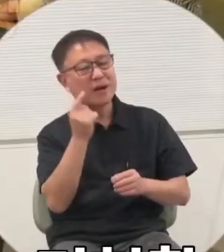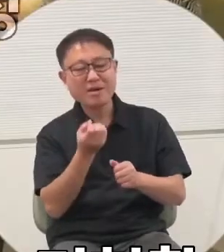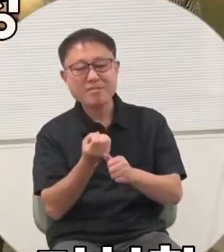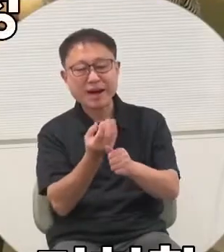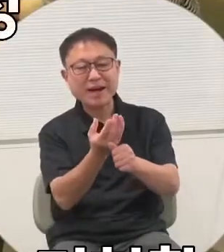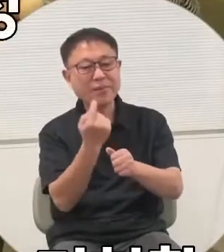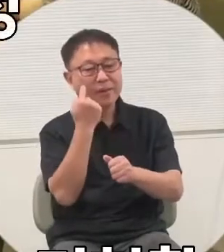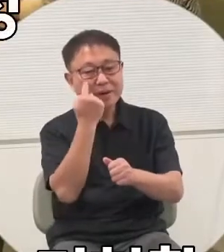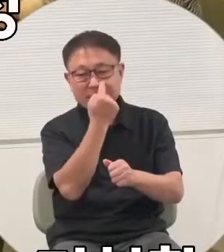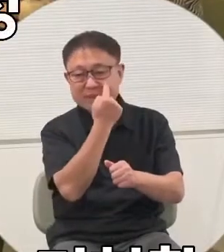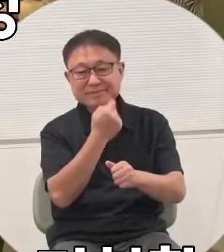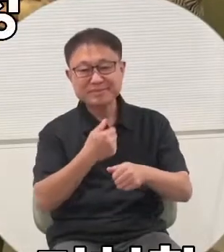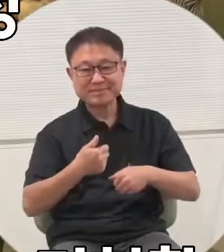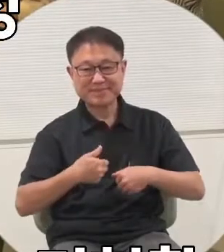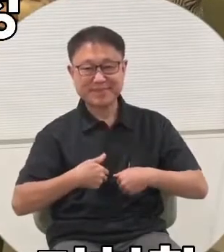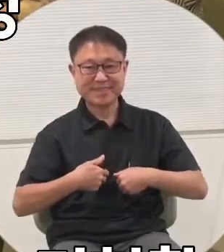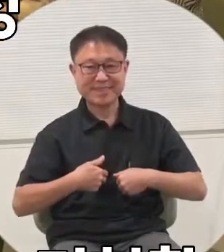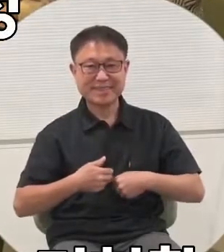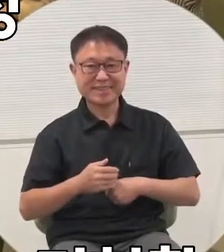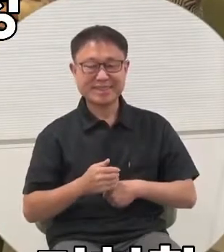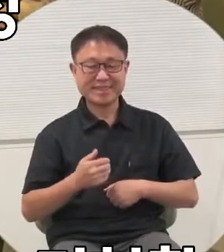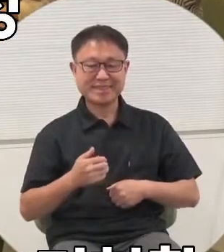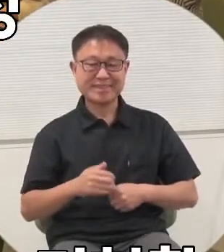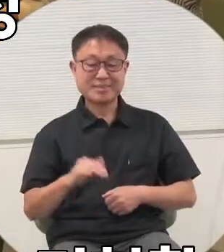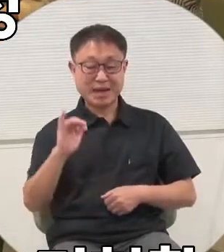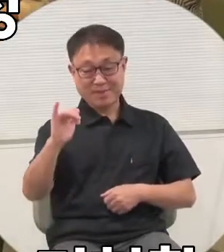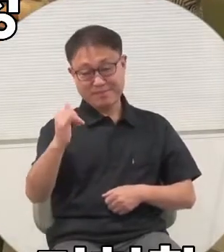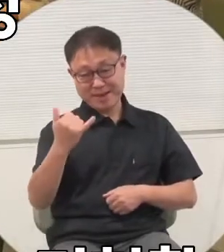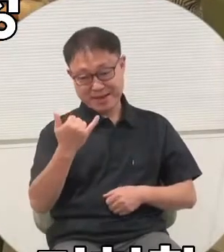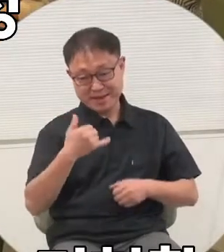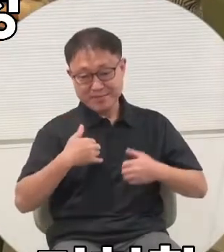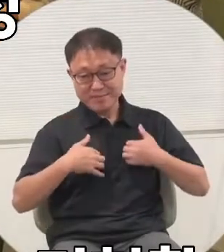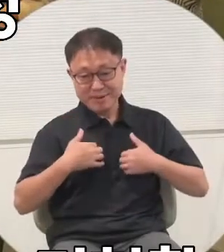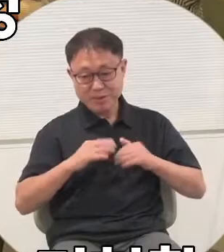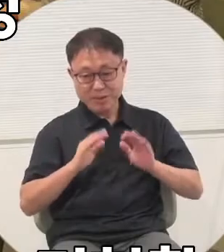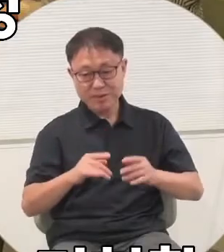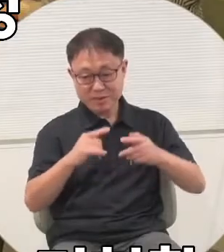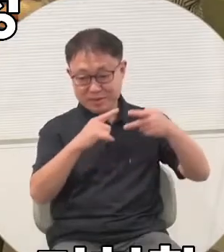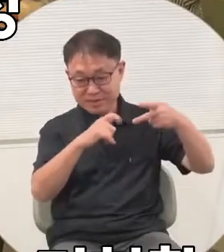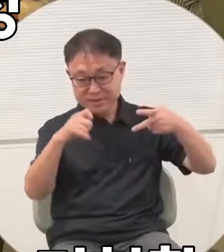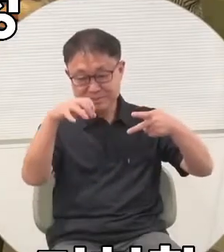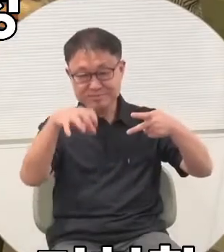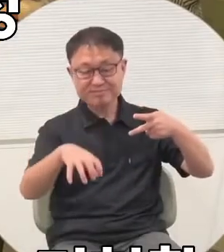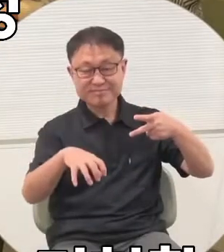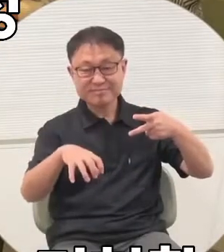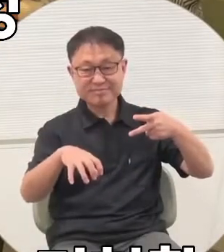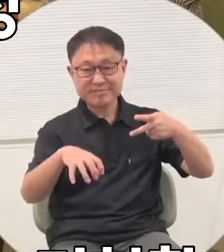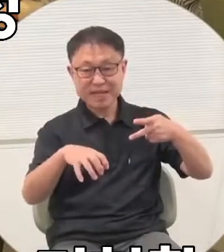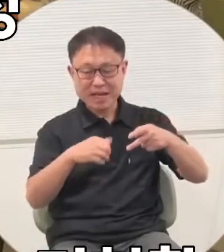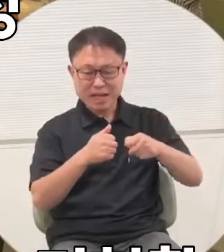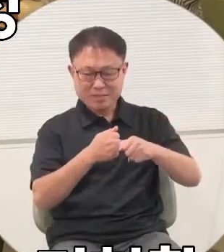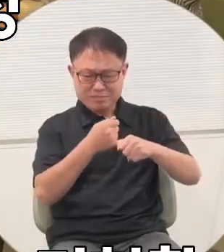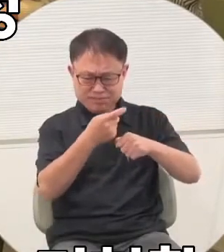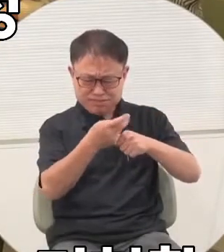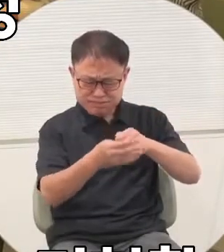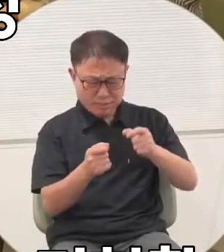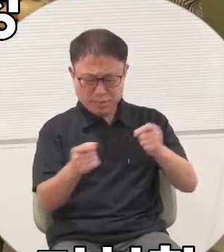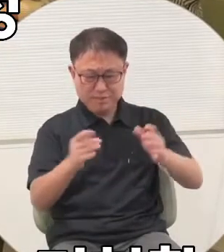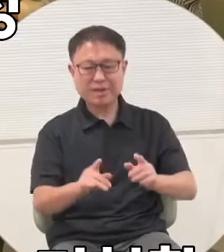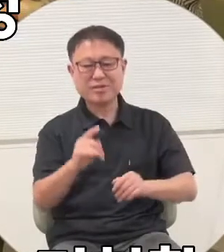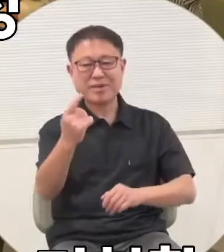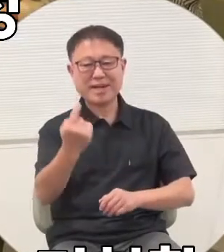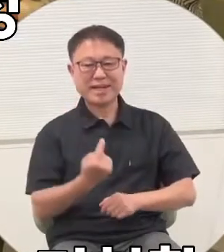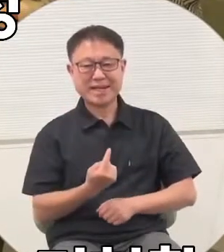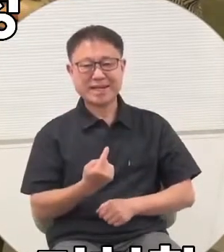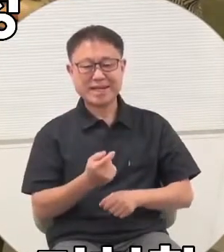확인 작업하자. 굉장히 반갑더라고요. 오늘 서대문구잖아요. 제가 몇십 년 만에 왔거든요. 아 진짜요?